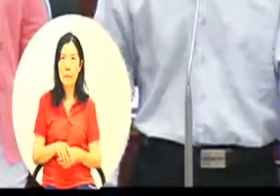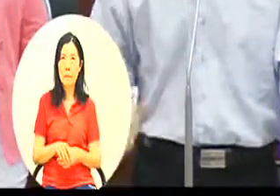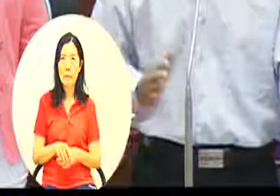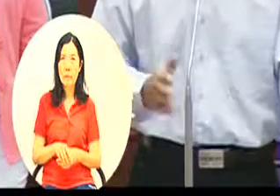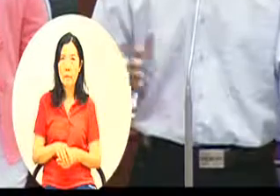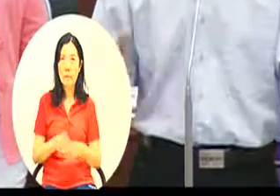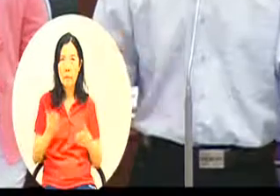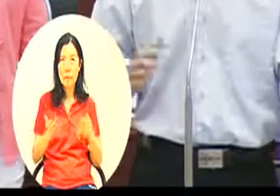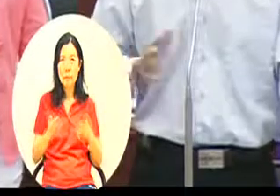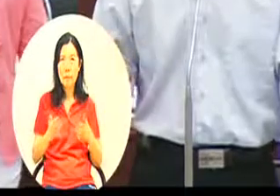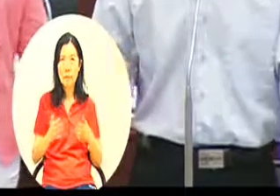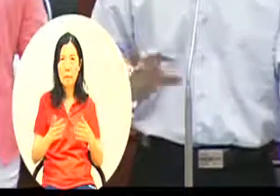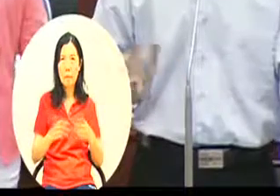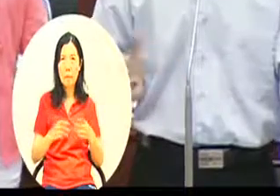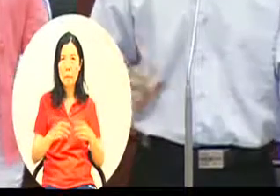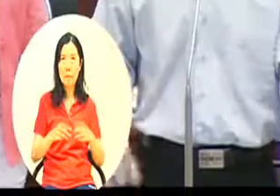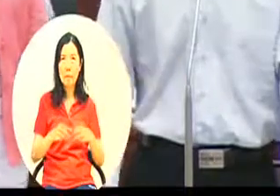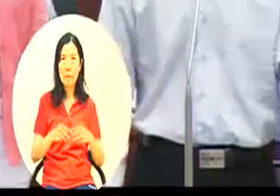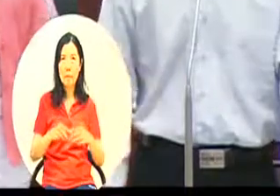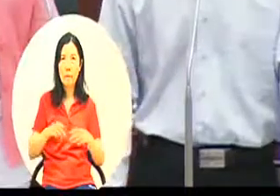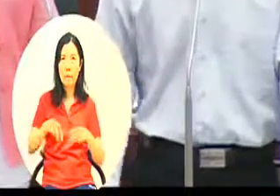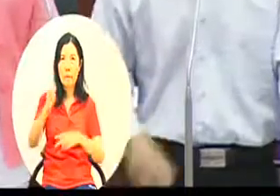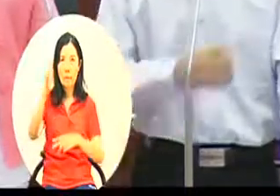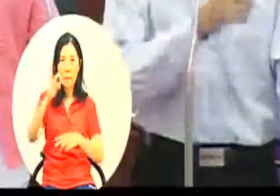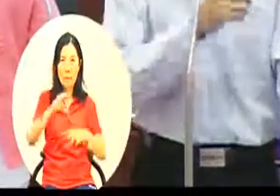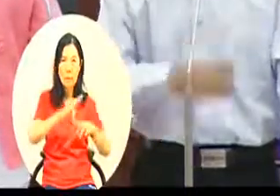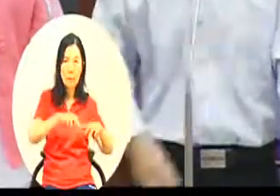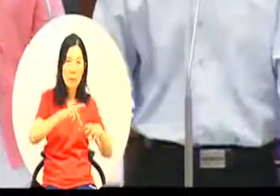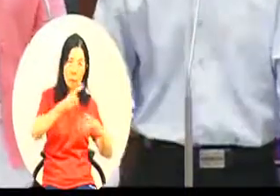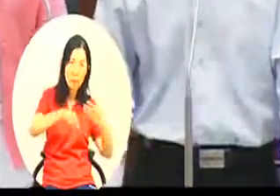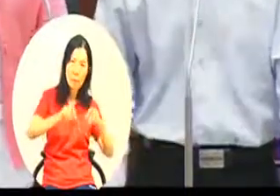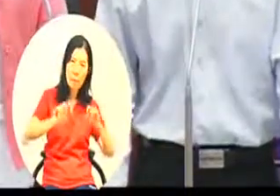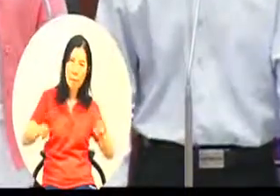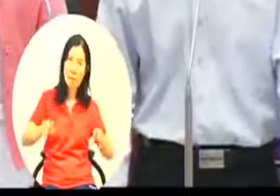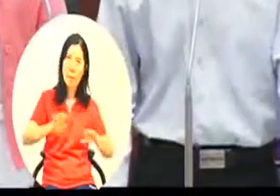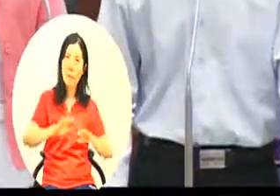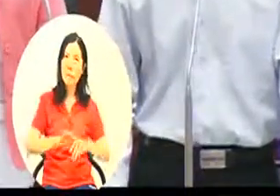大概是行政跟刑事上面两个不同啦哈。所以刚刚议